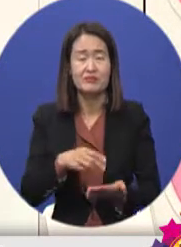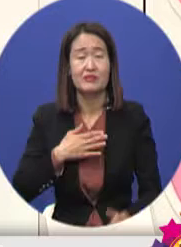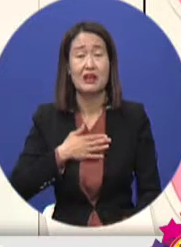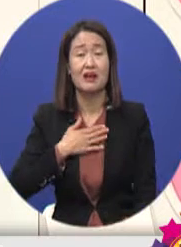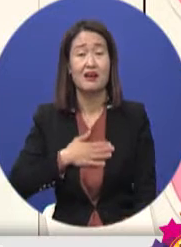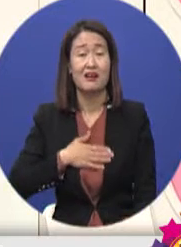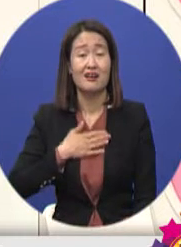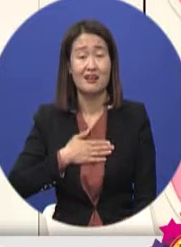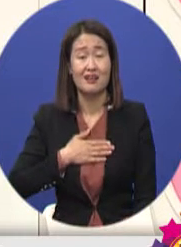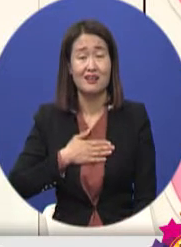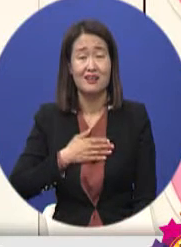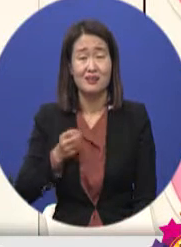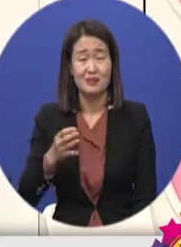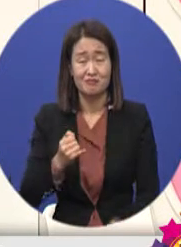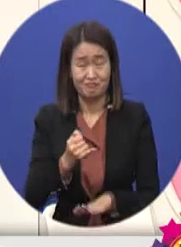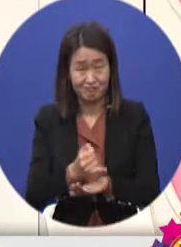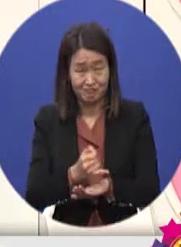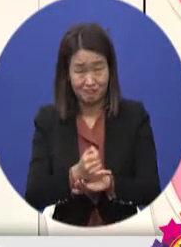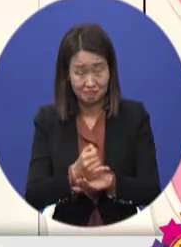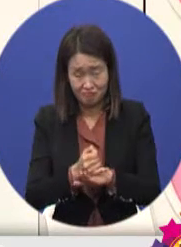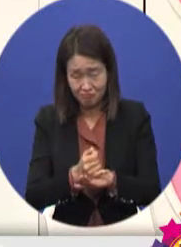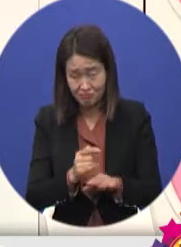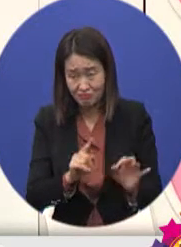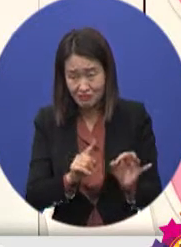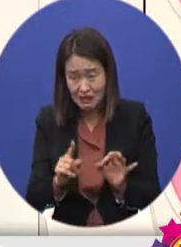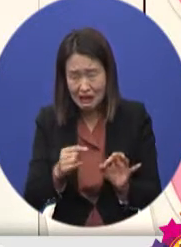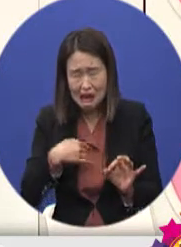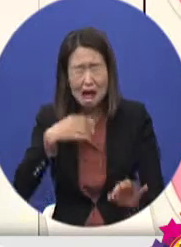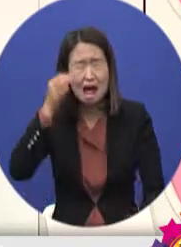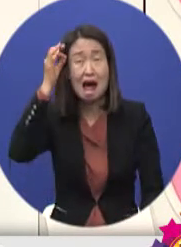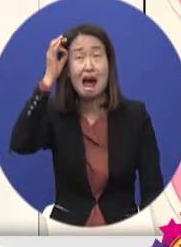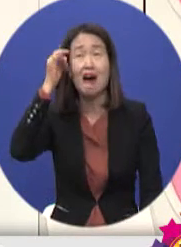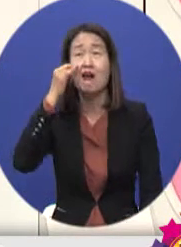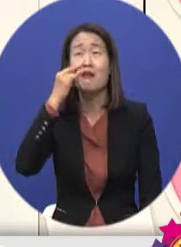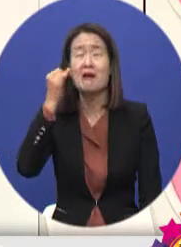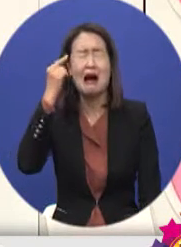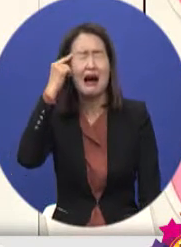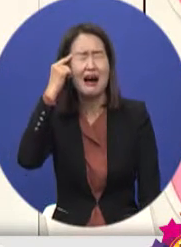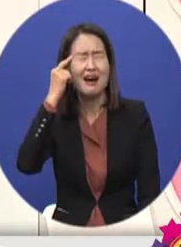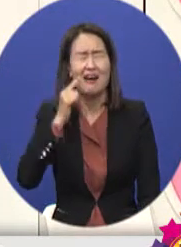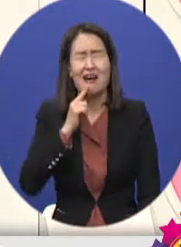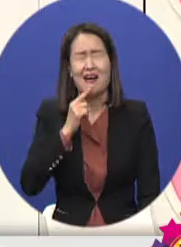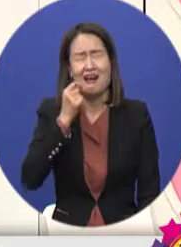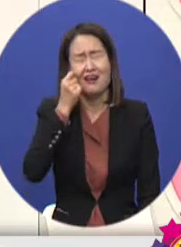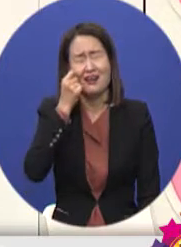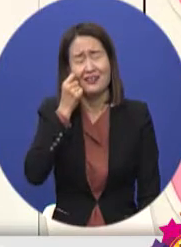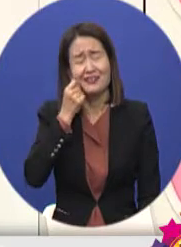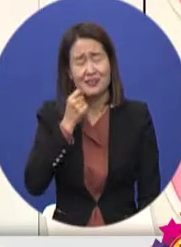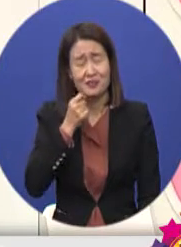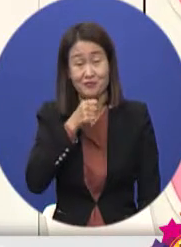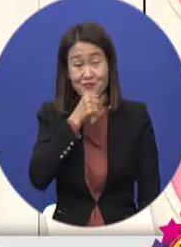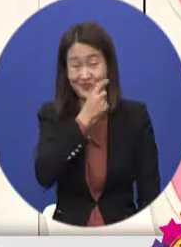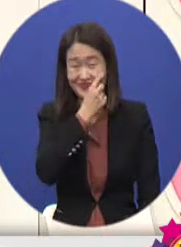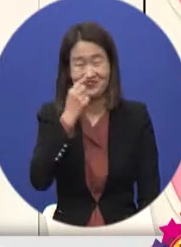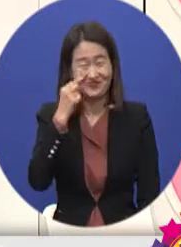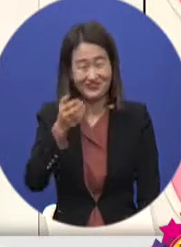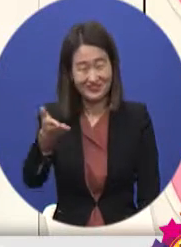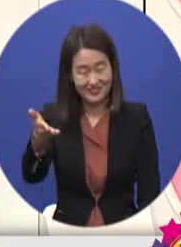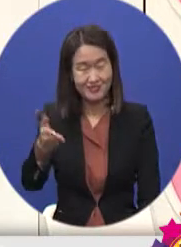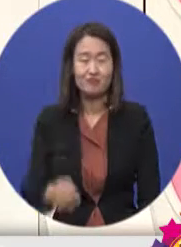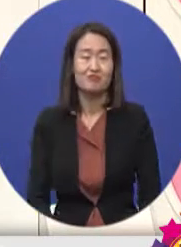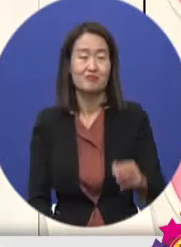알고요. 그리고 막내딸아 그러는데 저희 어머니 생각이 나서 울컥했습니다. 울컥하는 마음으로 점수를 볼게요.